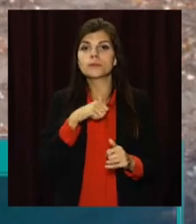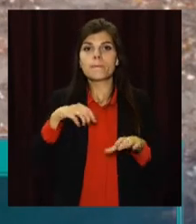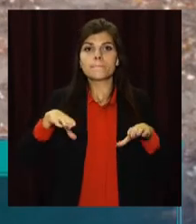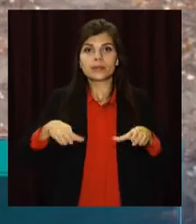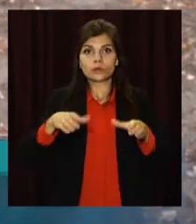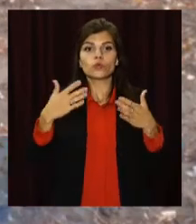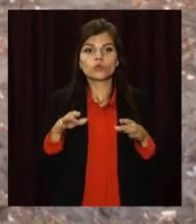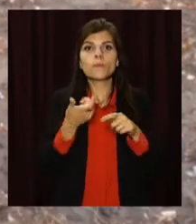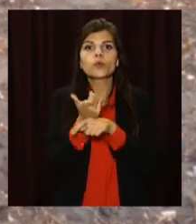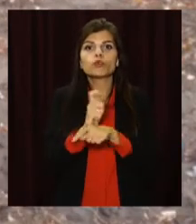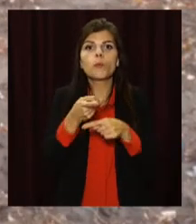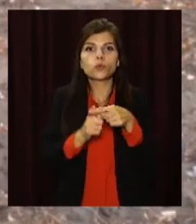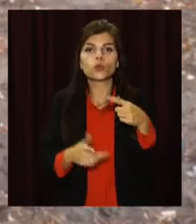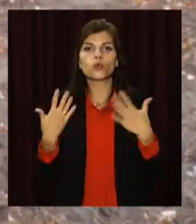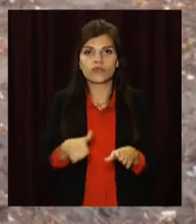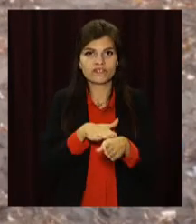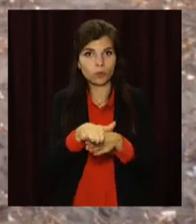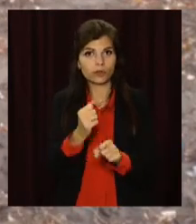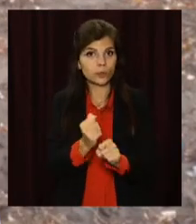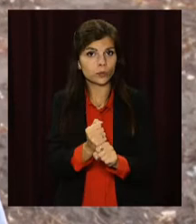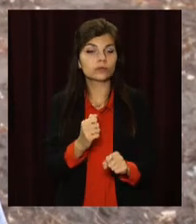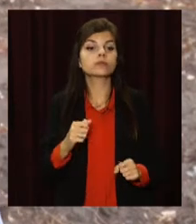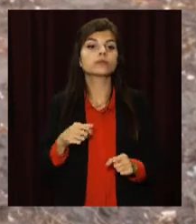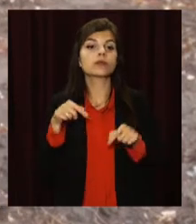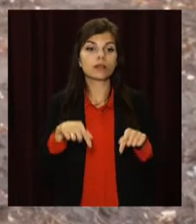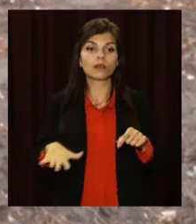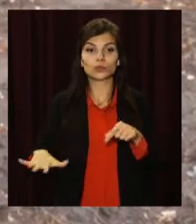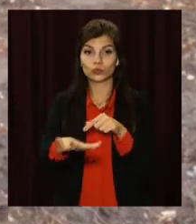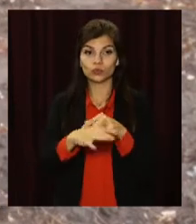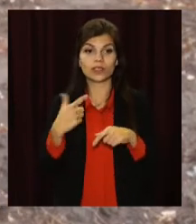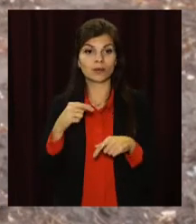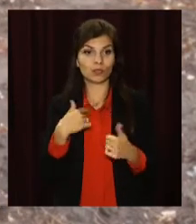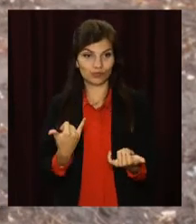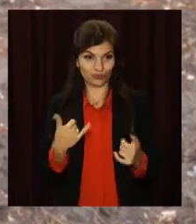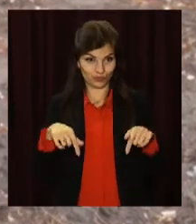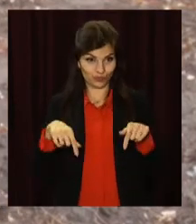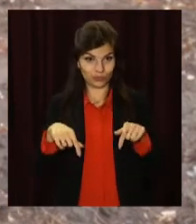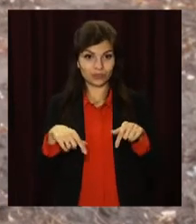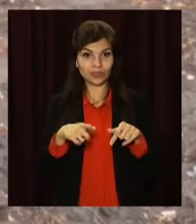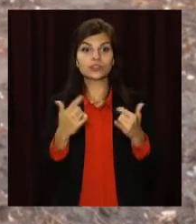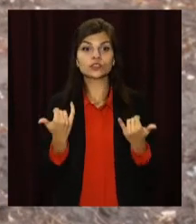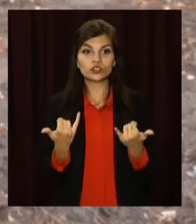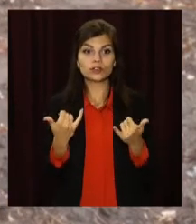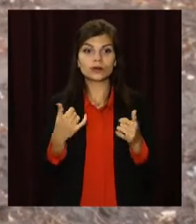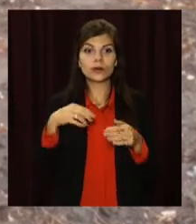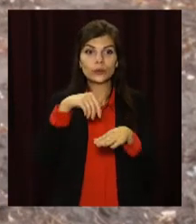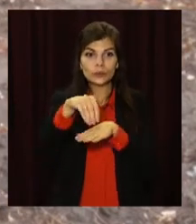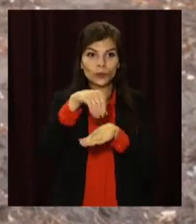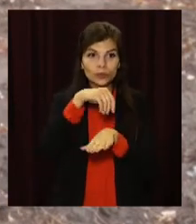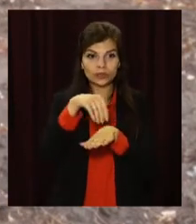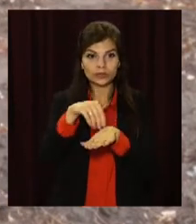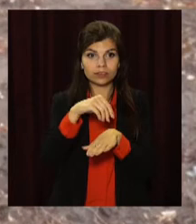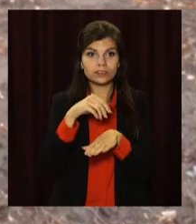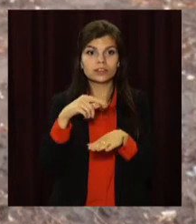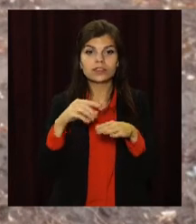вже більше половини. Значить, на этом участке, где мы сейчас присутствуем, значит, идет подсыпка